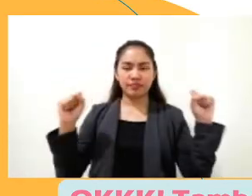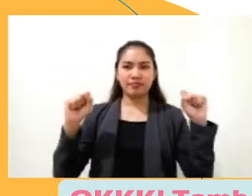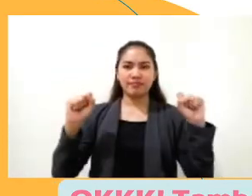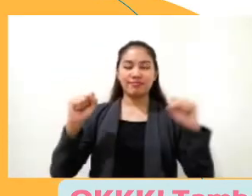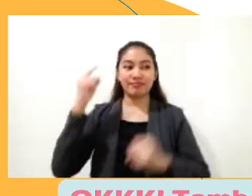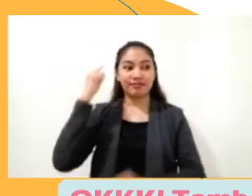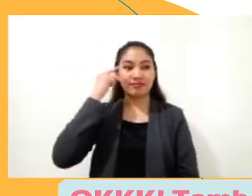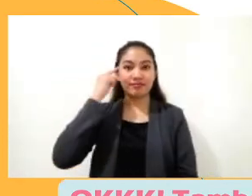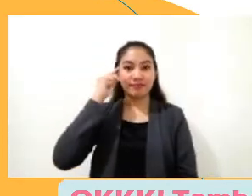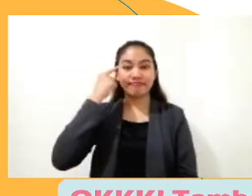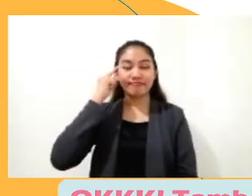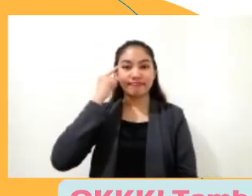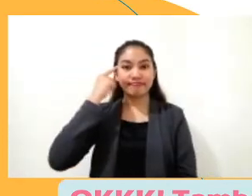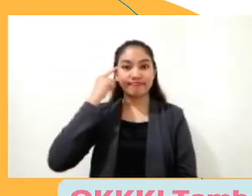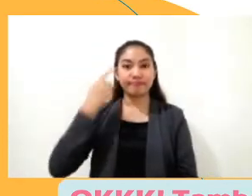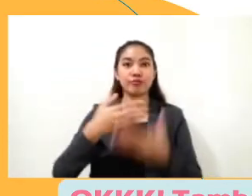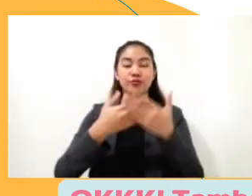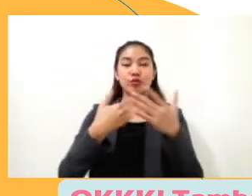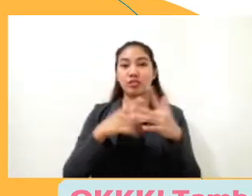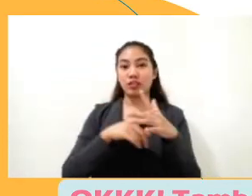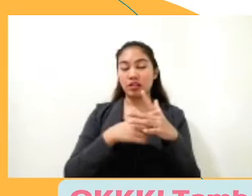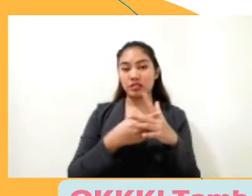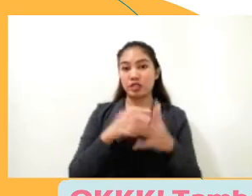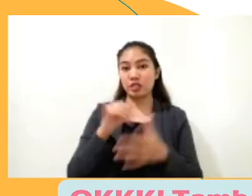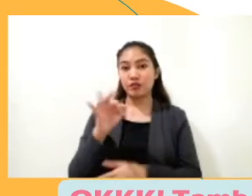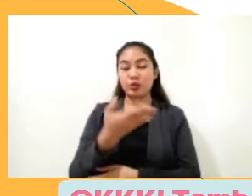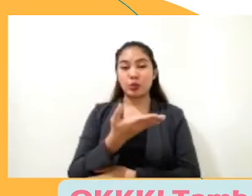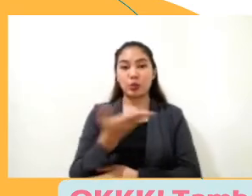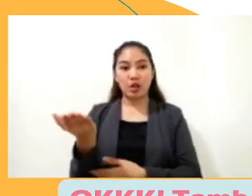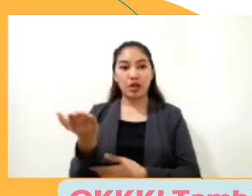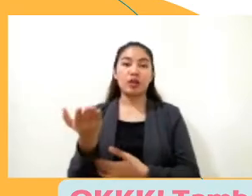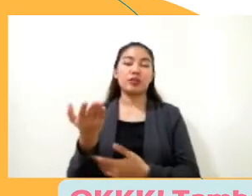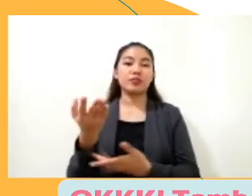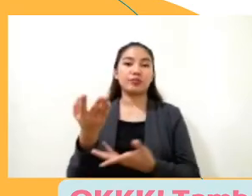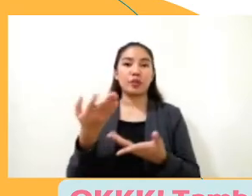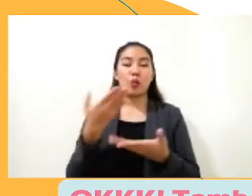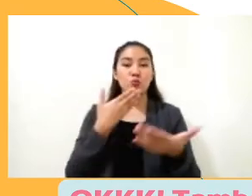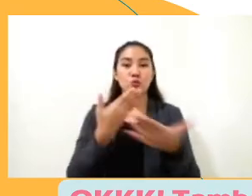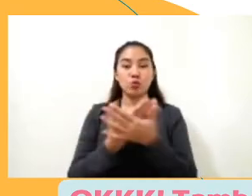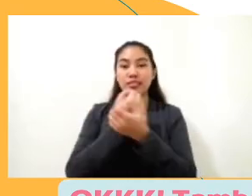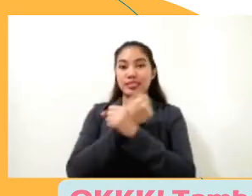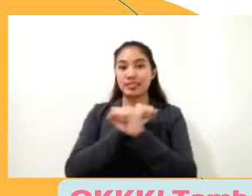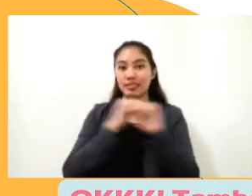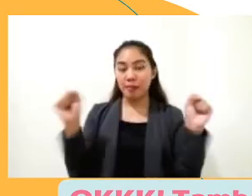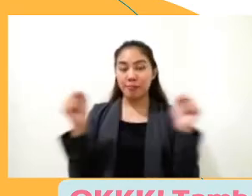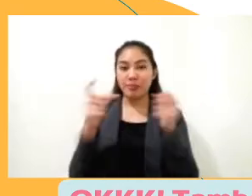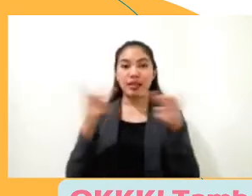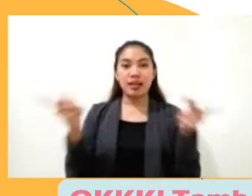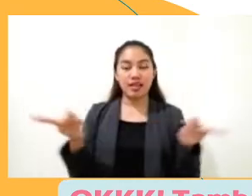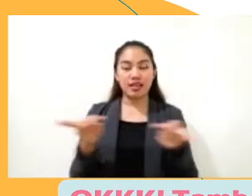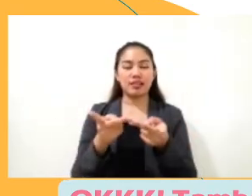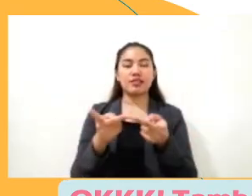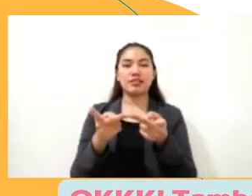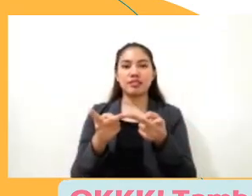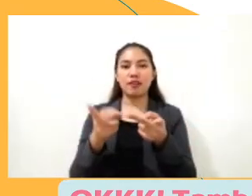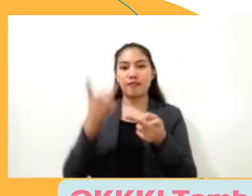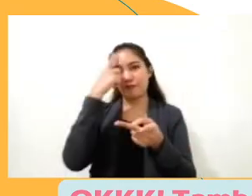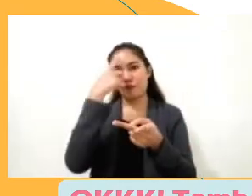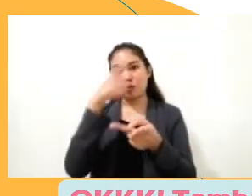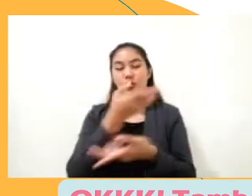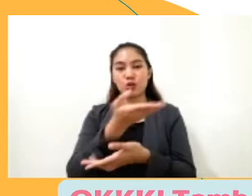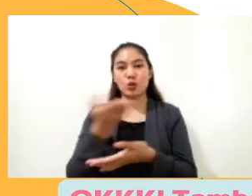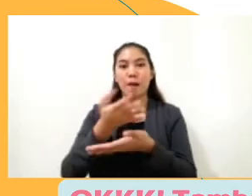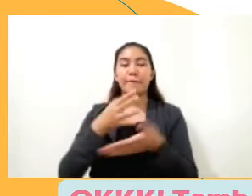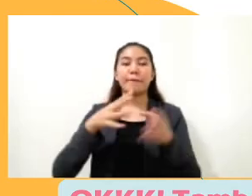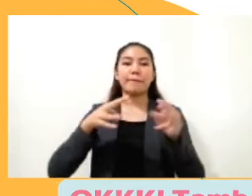magsimula kung nasa maayos ba tayong mga lugar. Safe space ba ito para sa ating paggalaw?